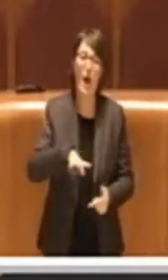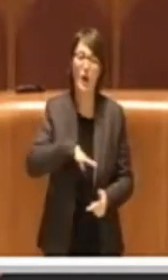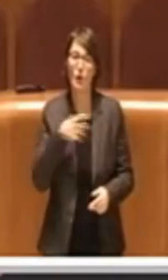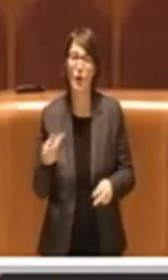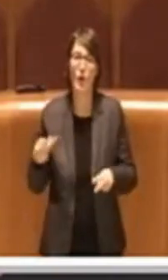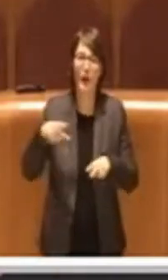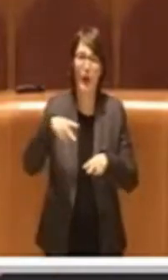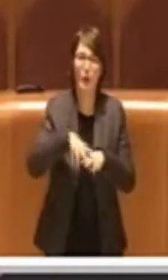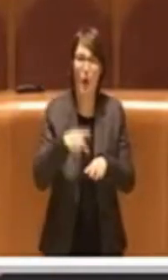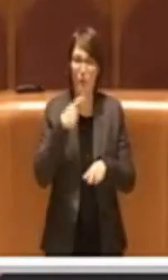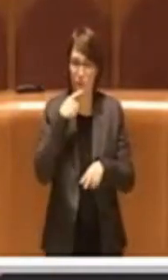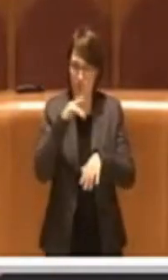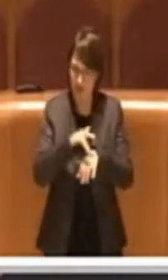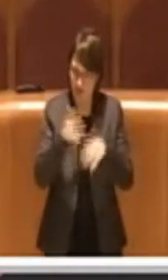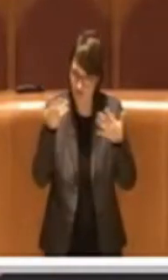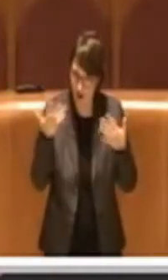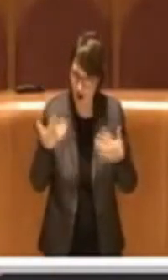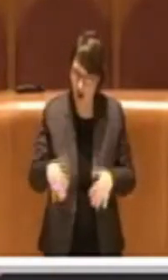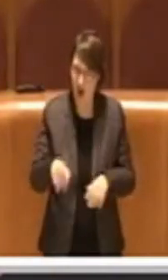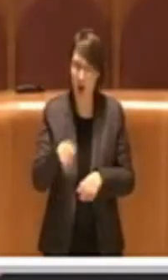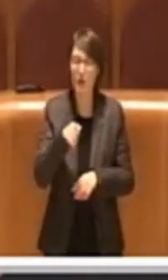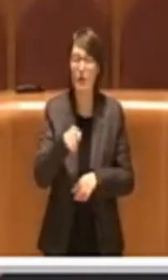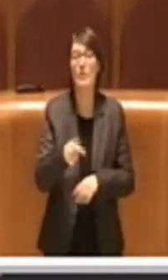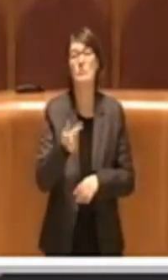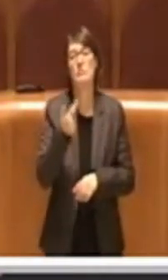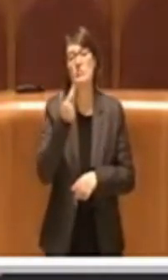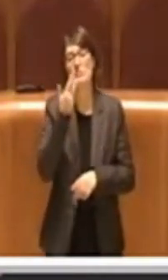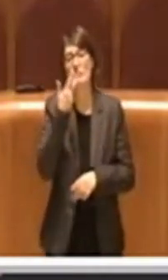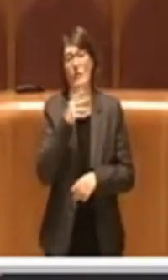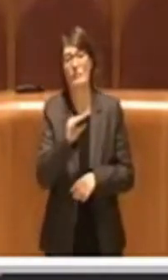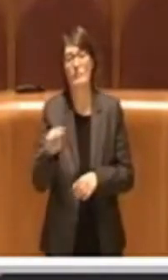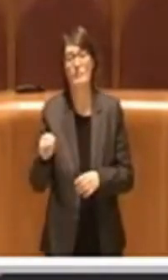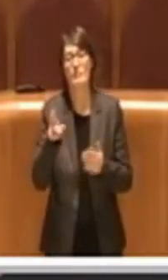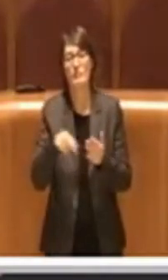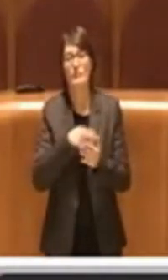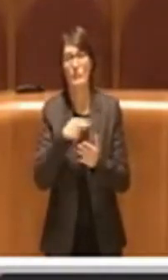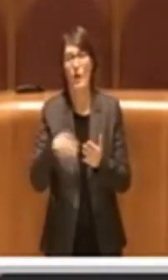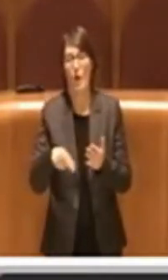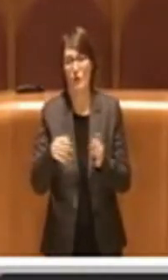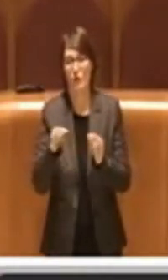coinvolto, chiedo appunto il voto per questa mozione. Grazie Presidente.